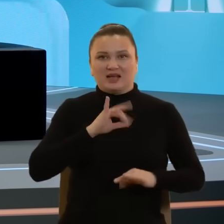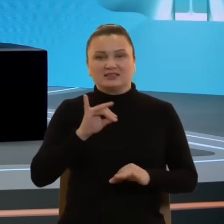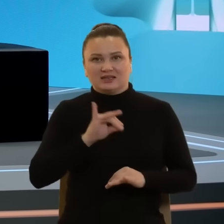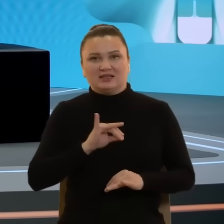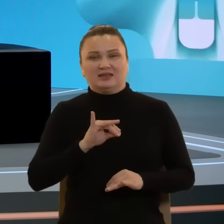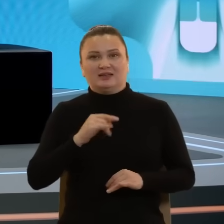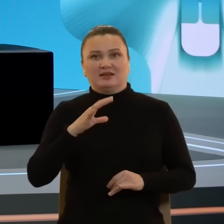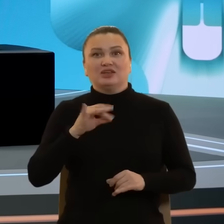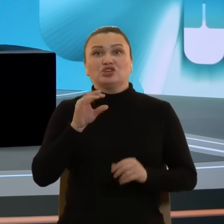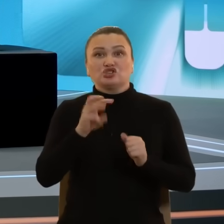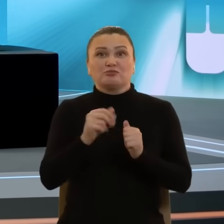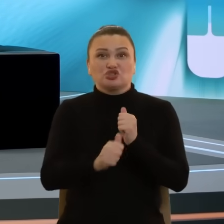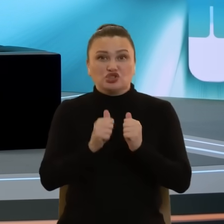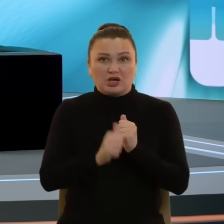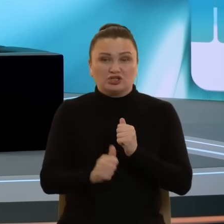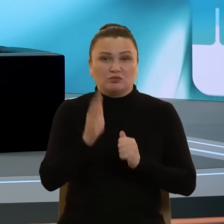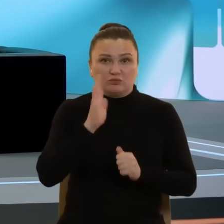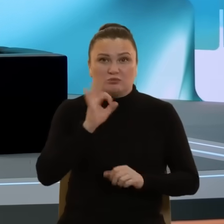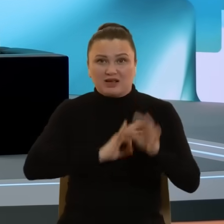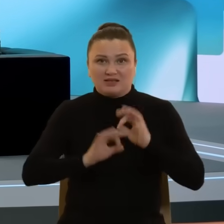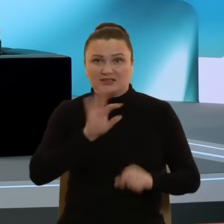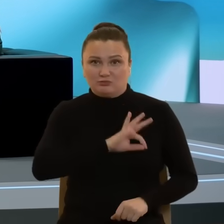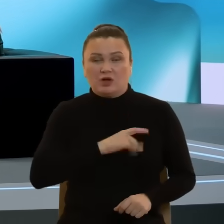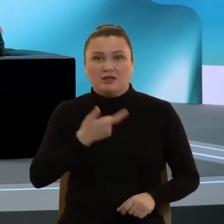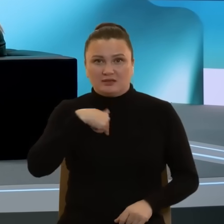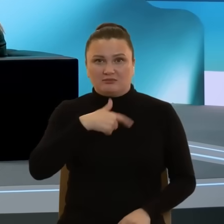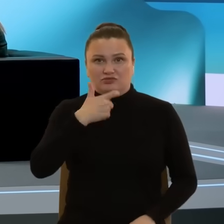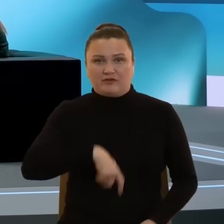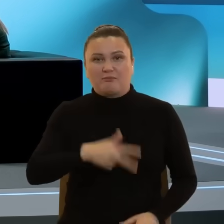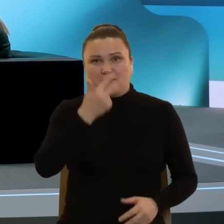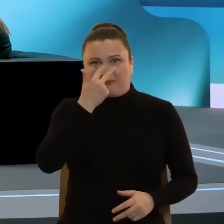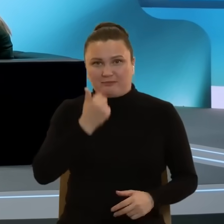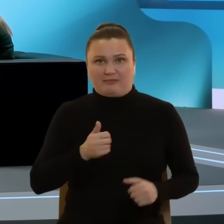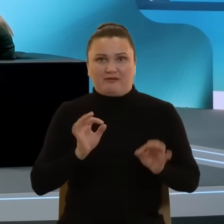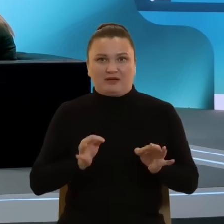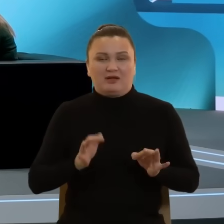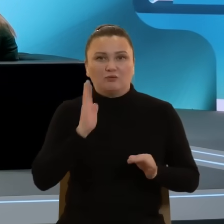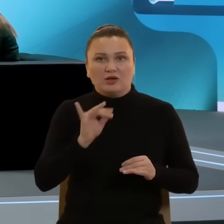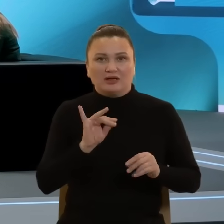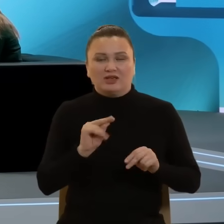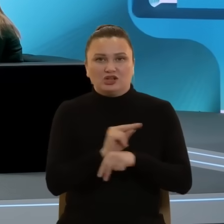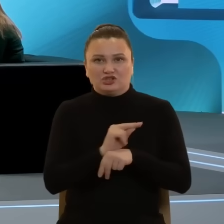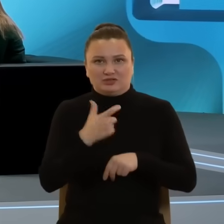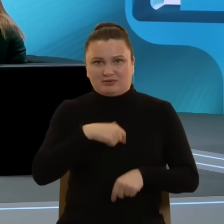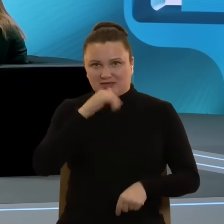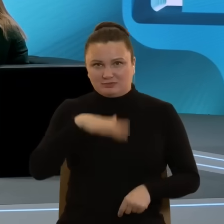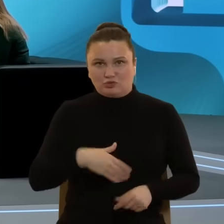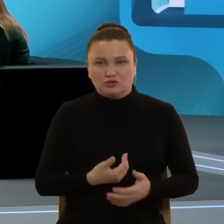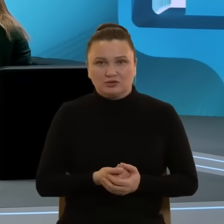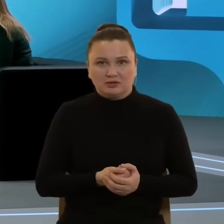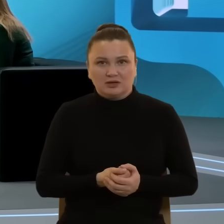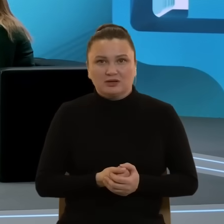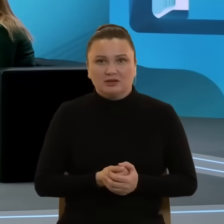чем чаще и шире мы будем их использовать, тем меньше возможностей останется для наших будущих поколений.